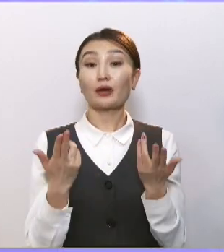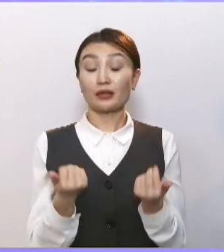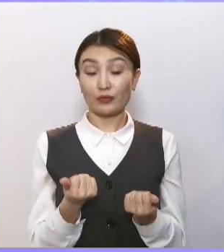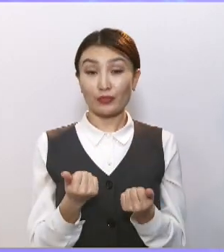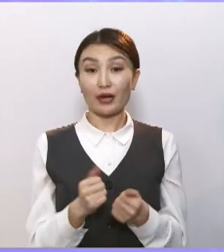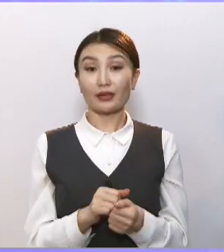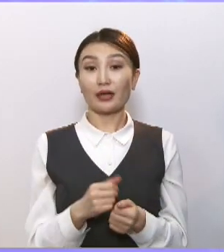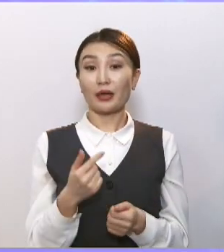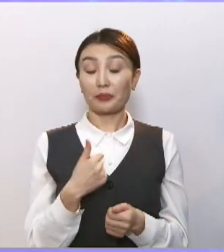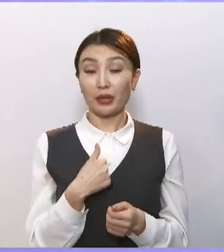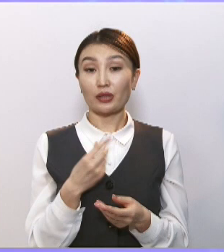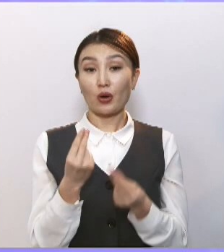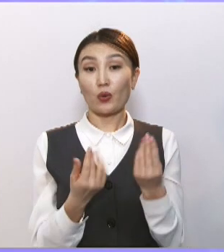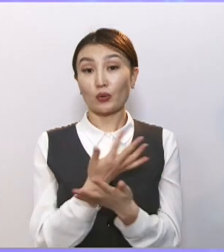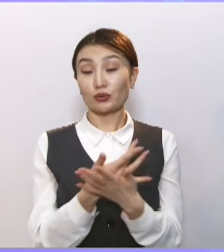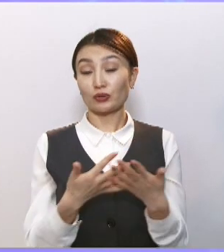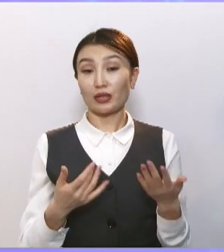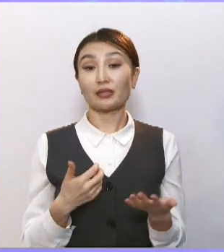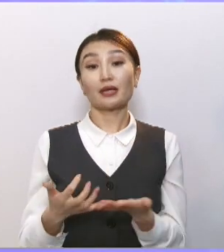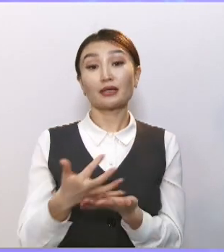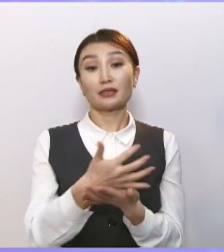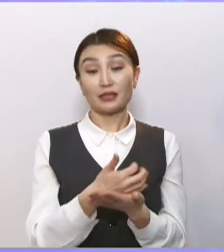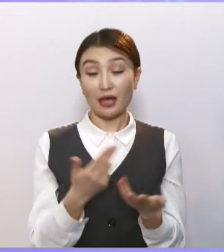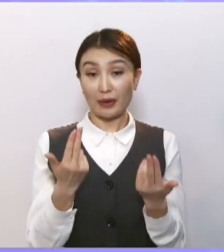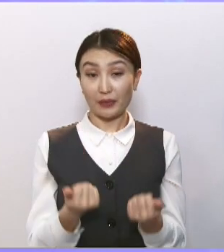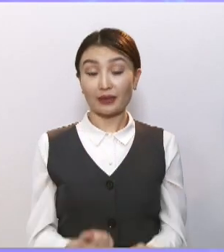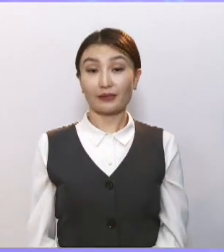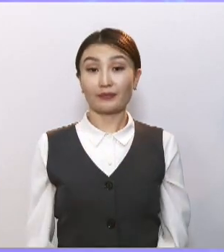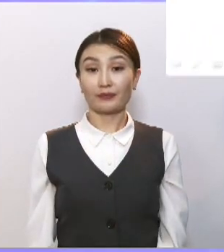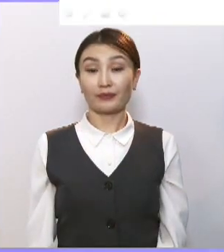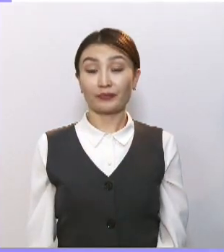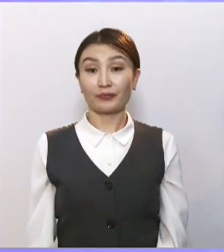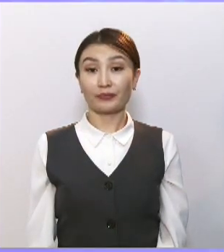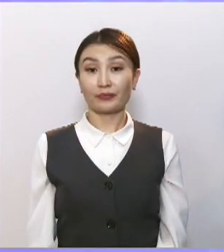Ооба, мен оюнчуктарды жыйнаймын.